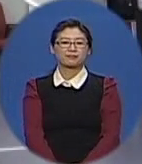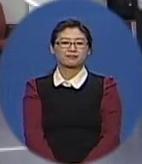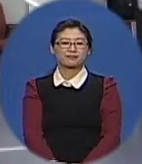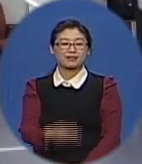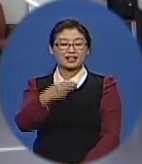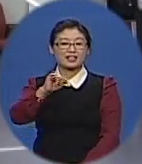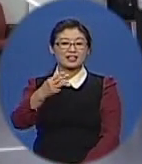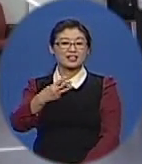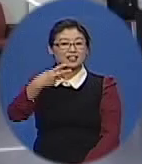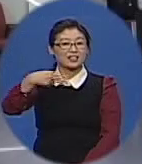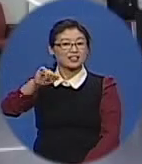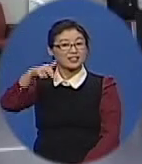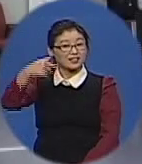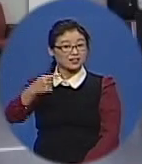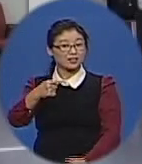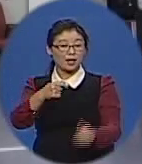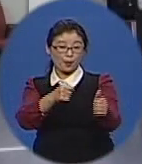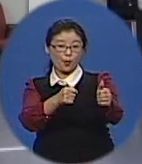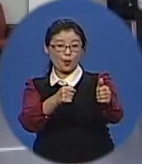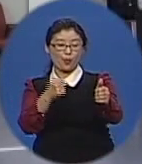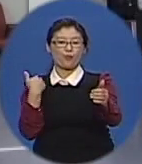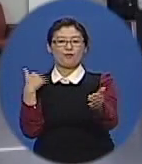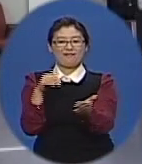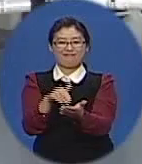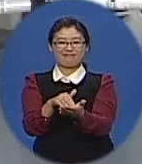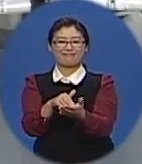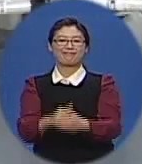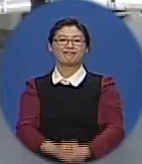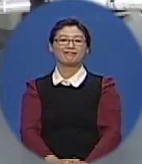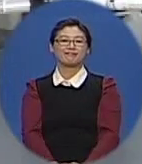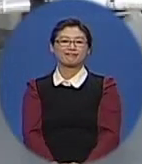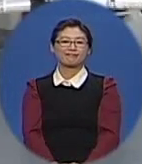슈팅 늘리기가 됐습니다. 그 다음에 팔로우로